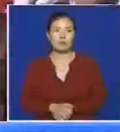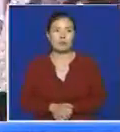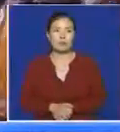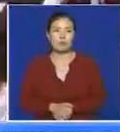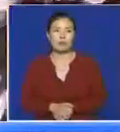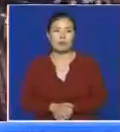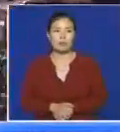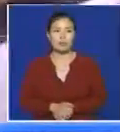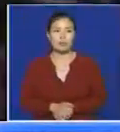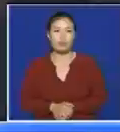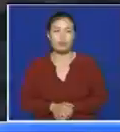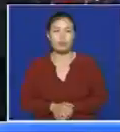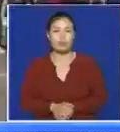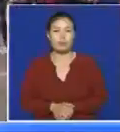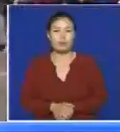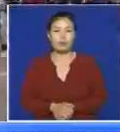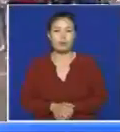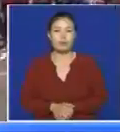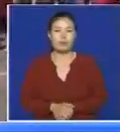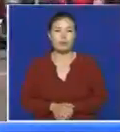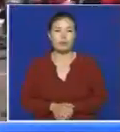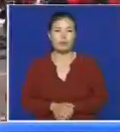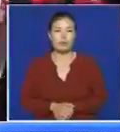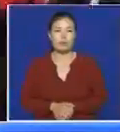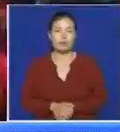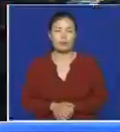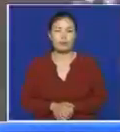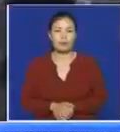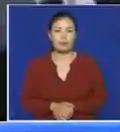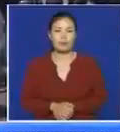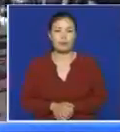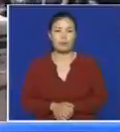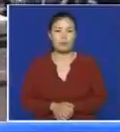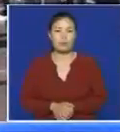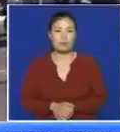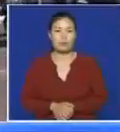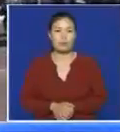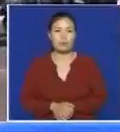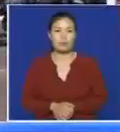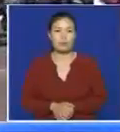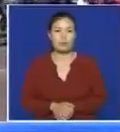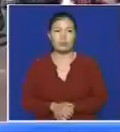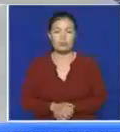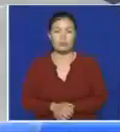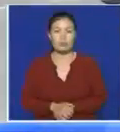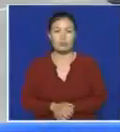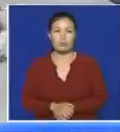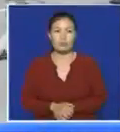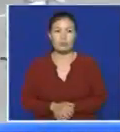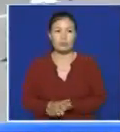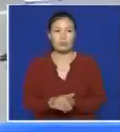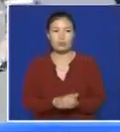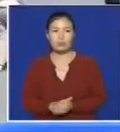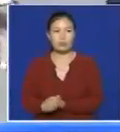Казахстана 20 этнокультурных объединений. Еврейская «Шалом», корейская «Чосон», башкирская «Салават». Бірлік